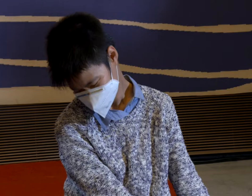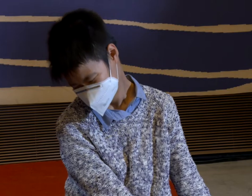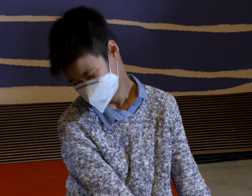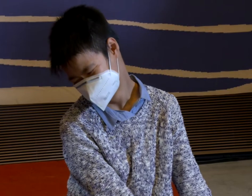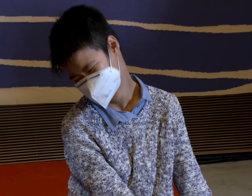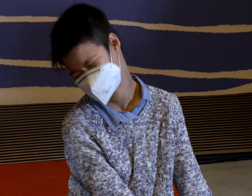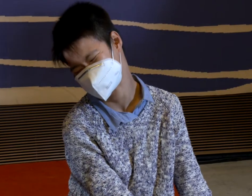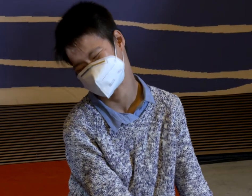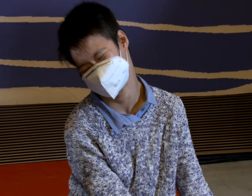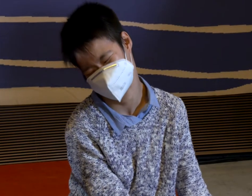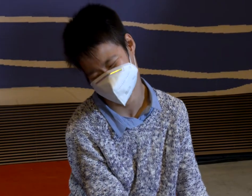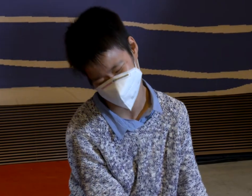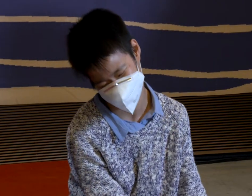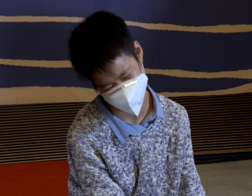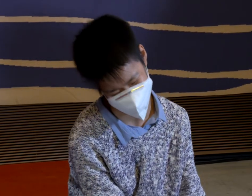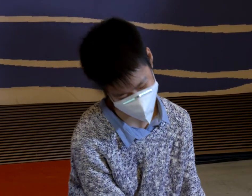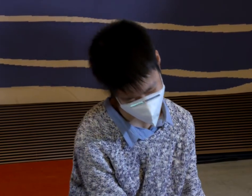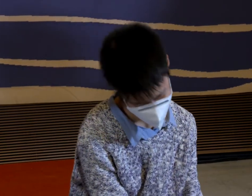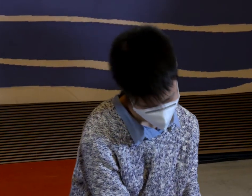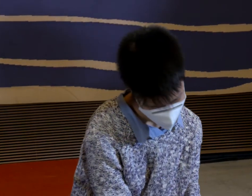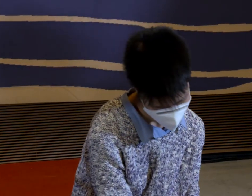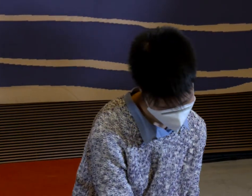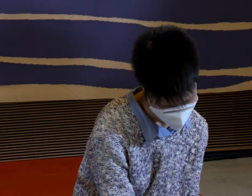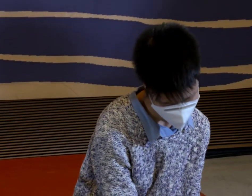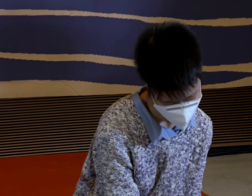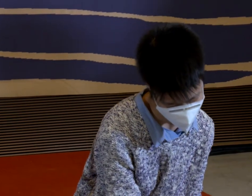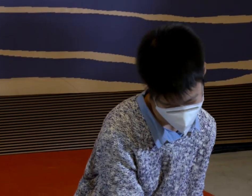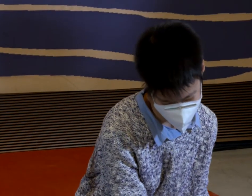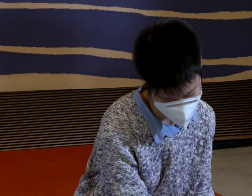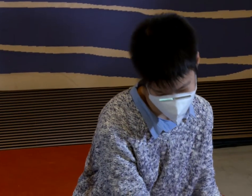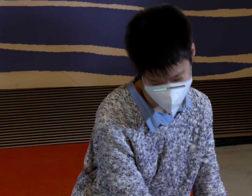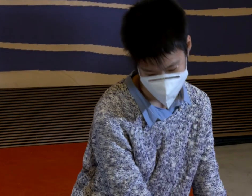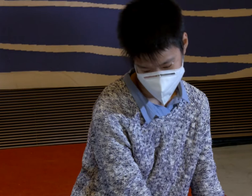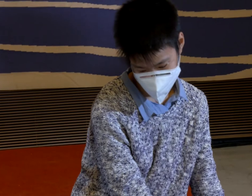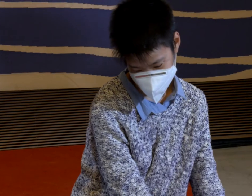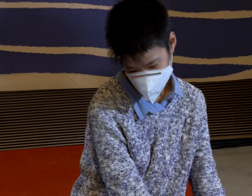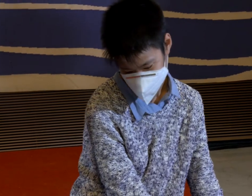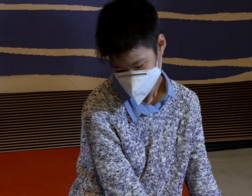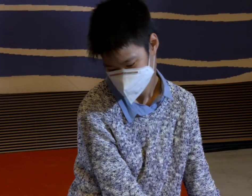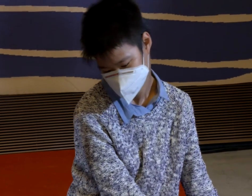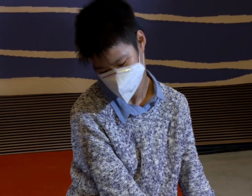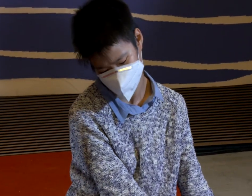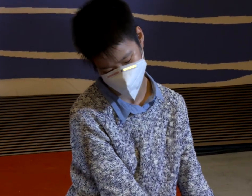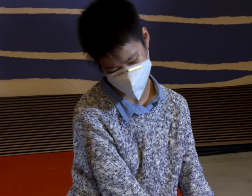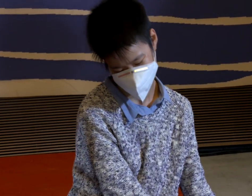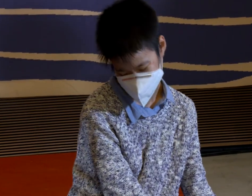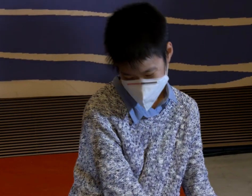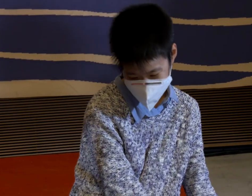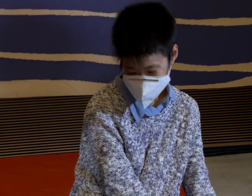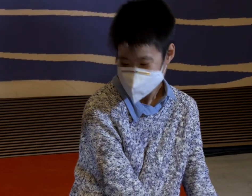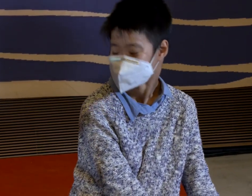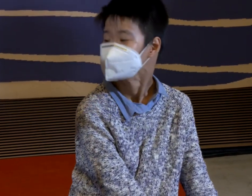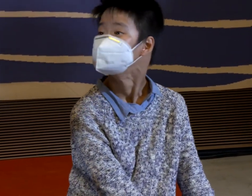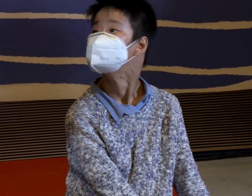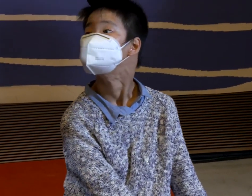mieux, c'est-à-dire prendre le corps valide comme référence implicite. Ici, le corps valide est promesse de